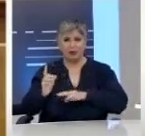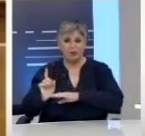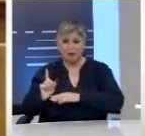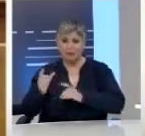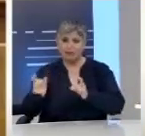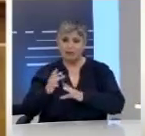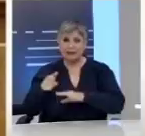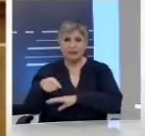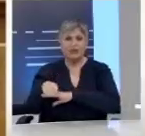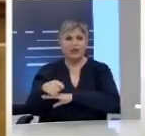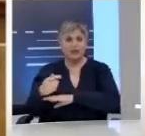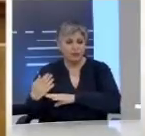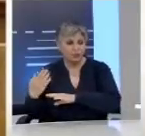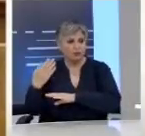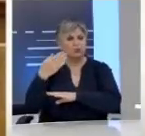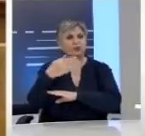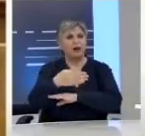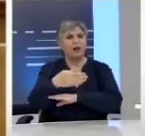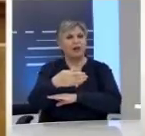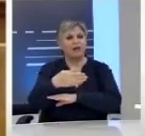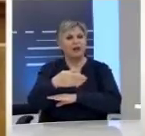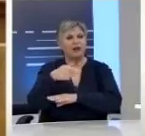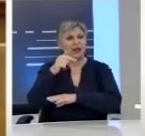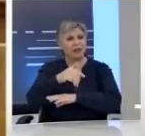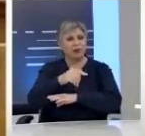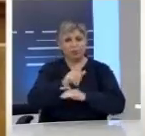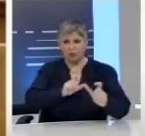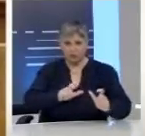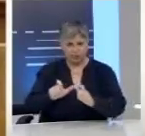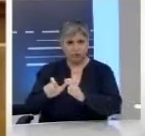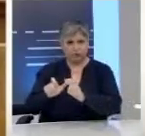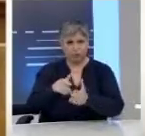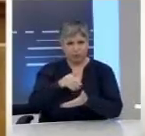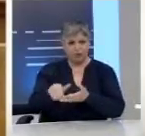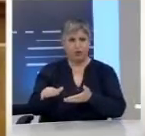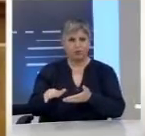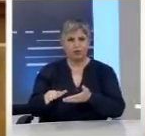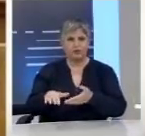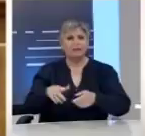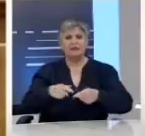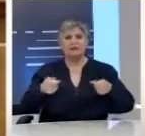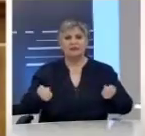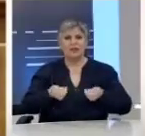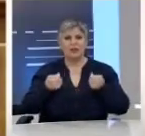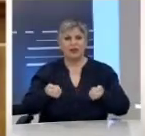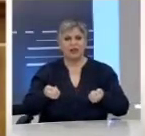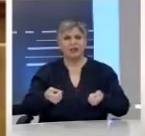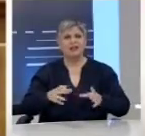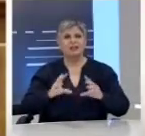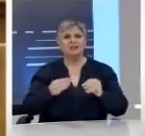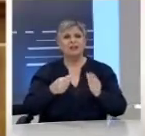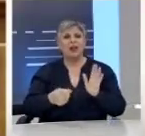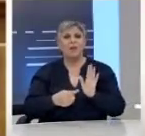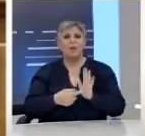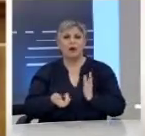θα κάνει με το σύνολο της κοινωνίας η οποία θέλει μία ρύθμιση επιτέλους για αυτά τα ζητήματα, γιατί